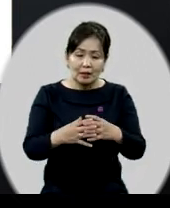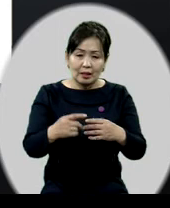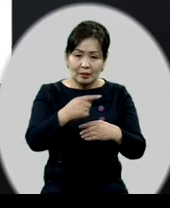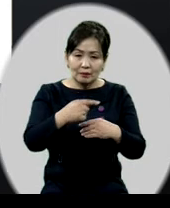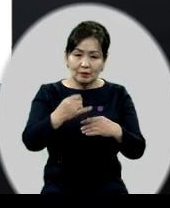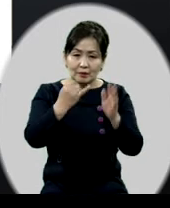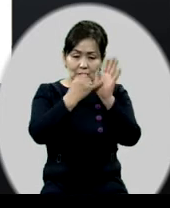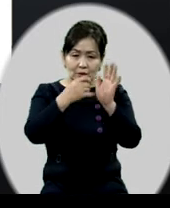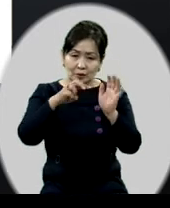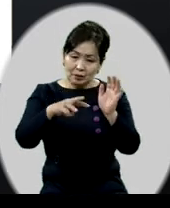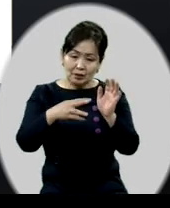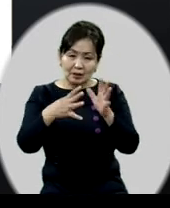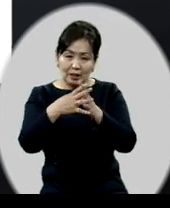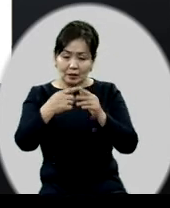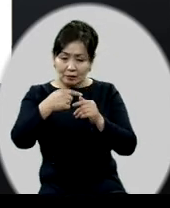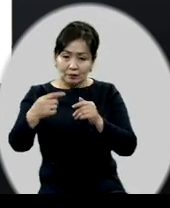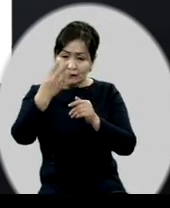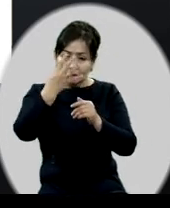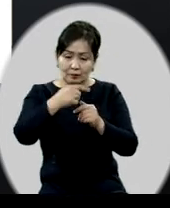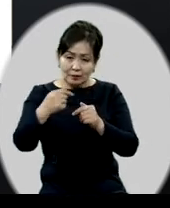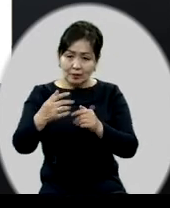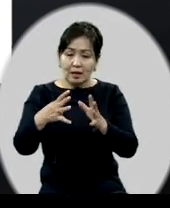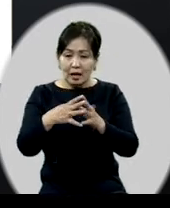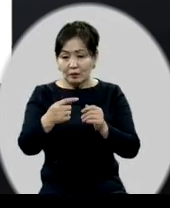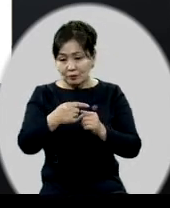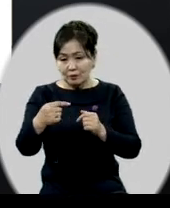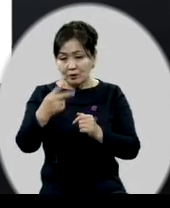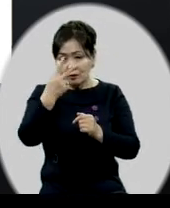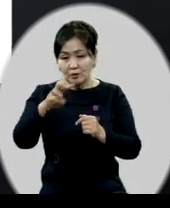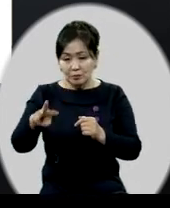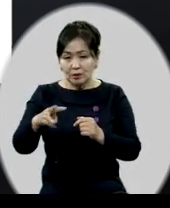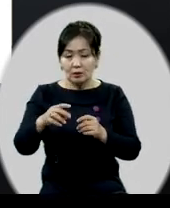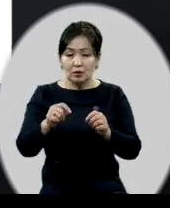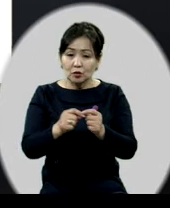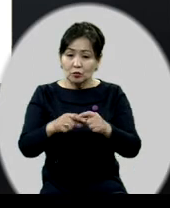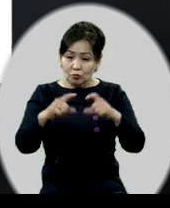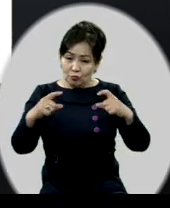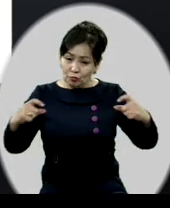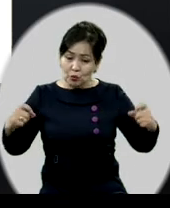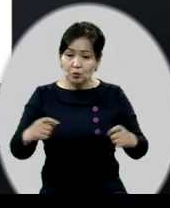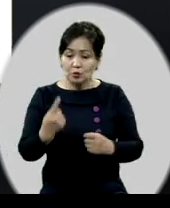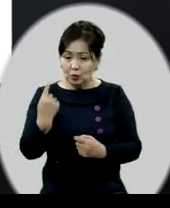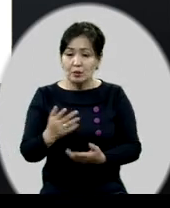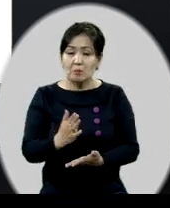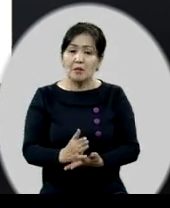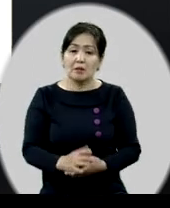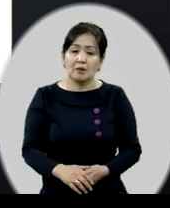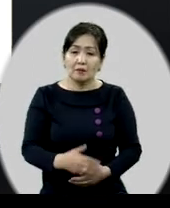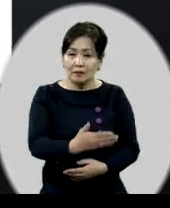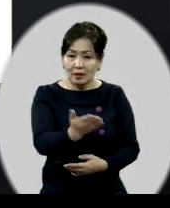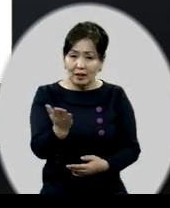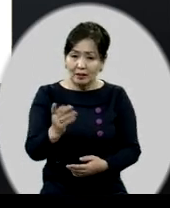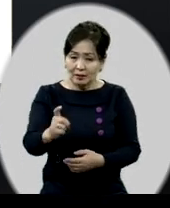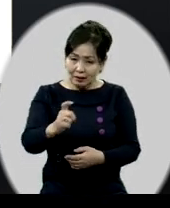16 метрээс 14 метрийг хасгаад 12 метрт тууз үлджээ. Та